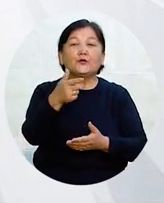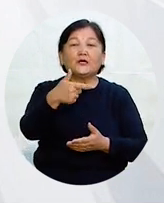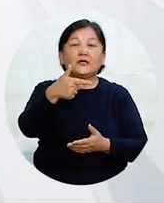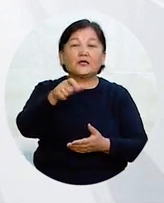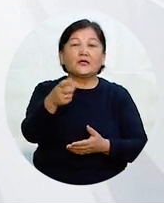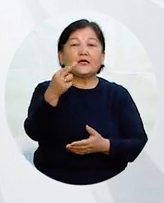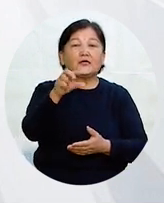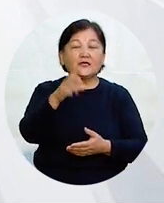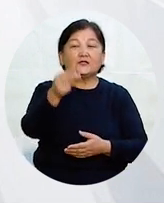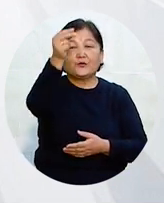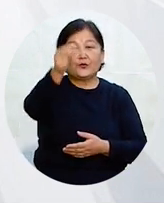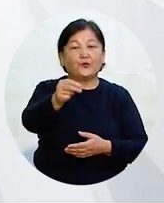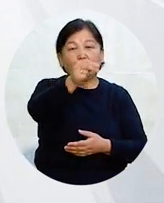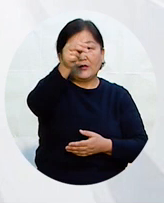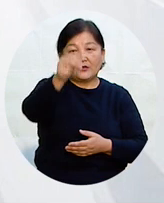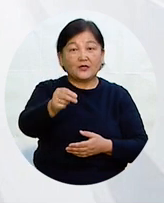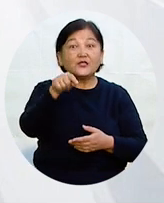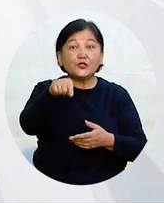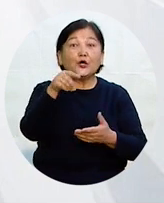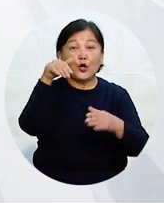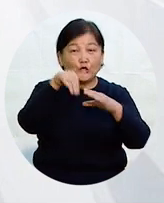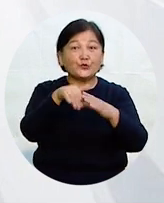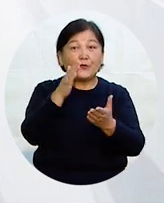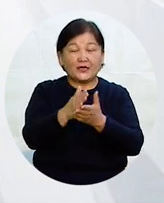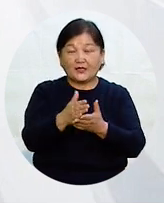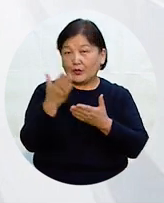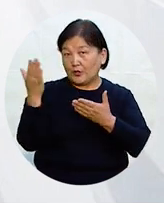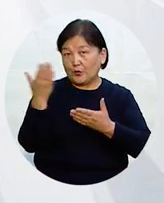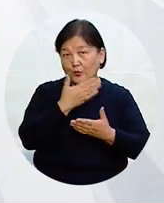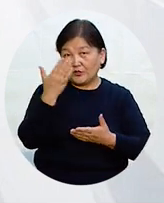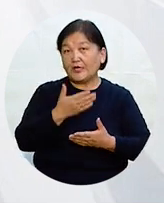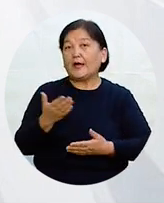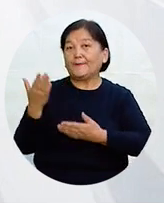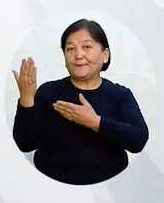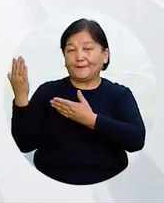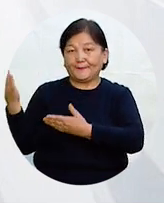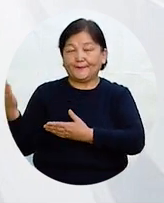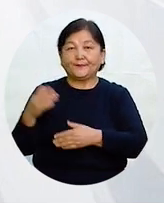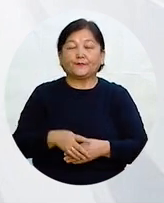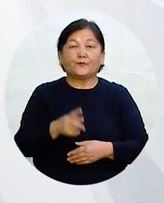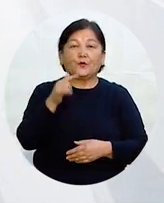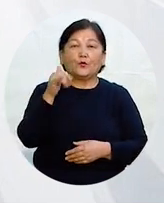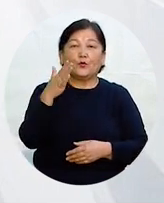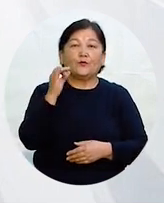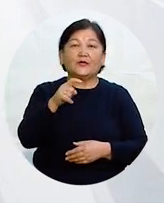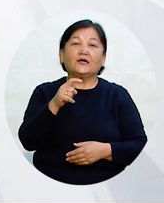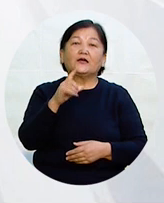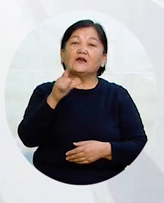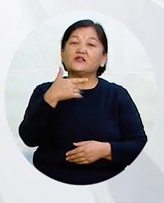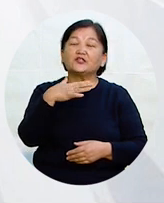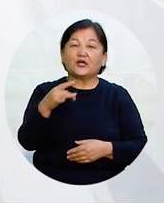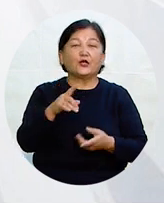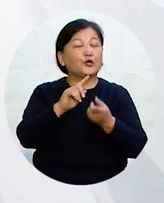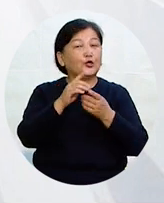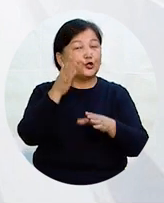хичээлийн гол ойлголт юм. За, дүрмээ бас хараад уншаарай хүмүүд ээ. Хувилах үсгээр төгссөн үйл үгэнд Е,